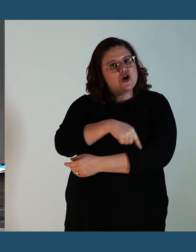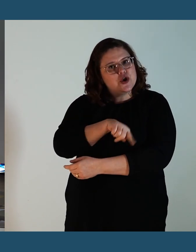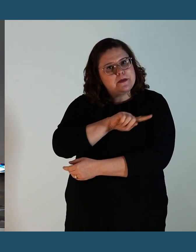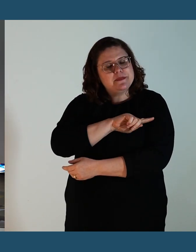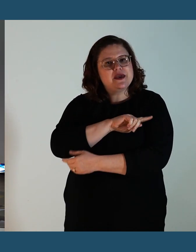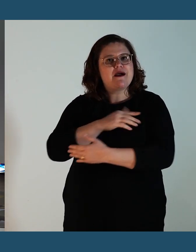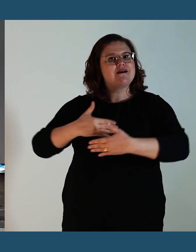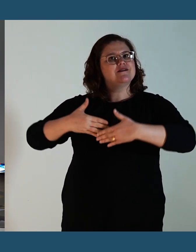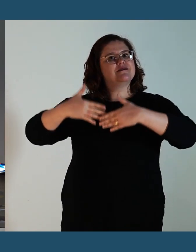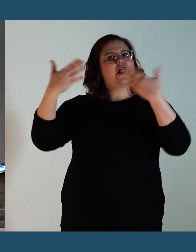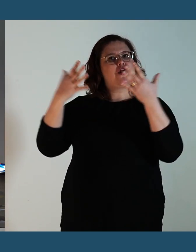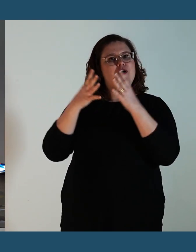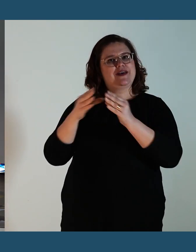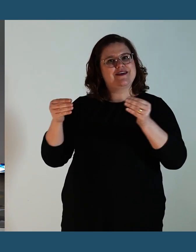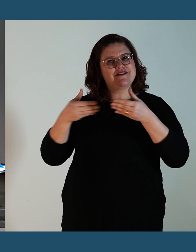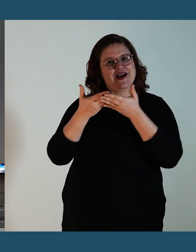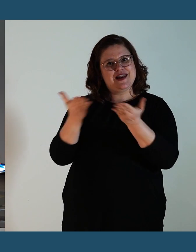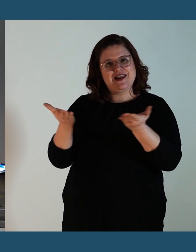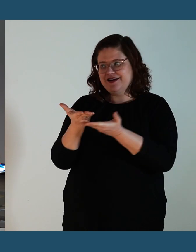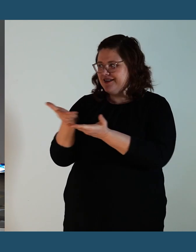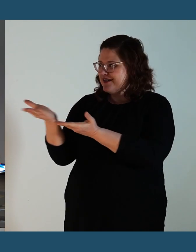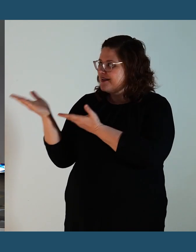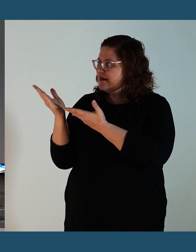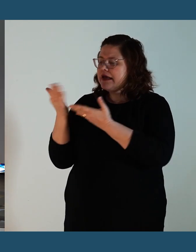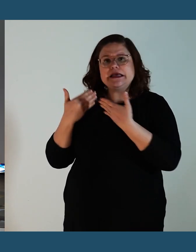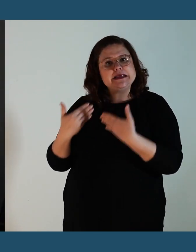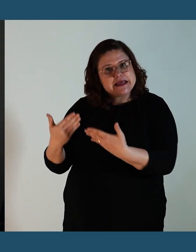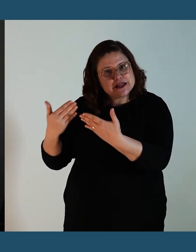ja valoa tähän kevääseen. Kiitos siitä,